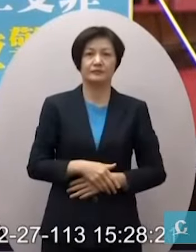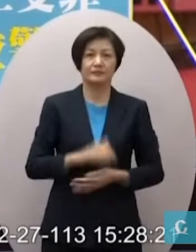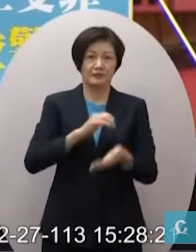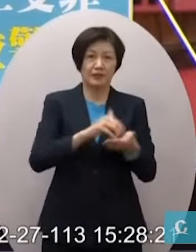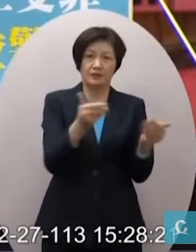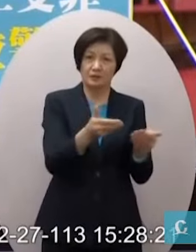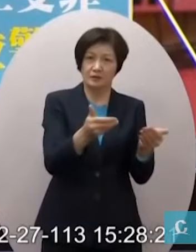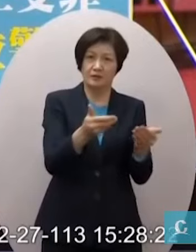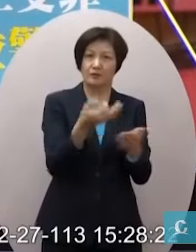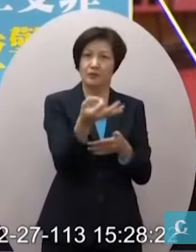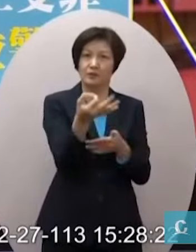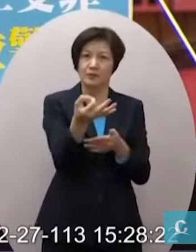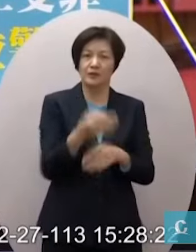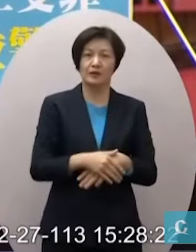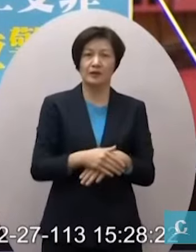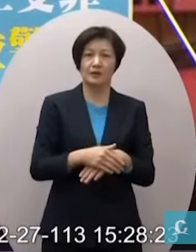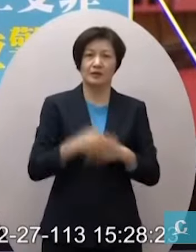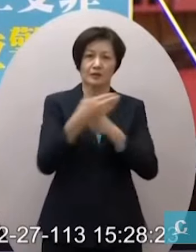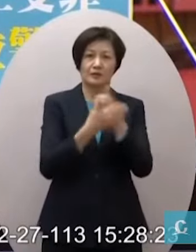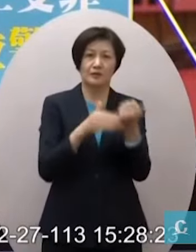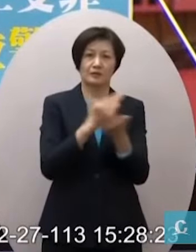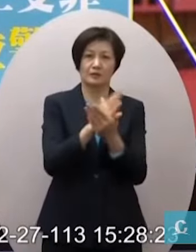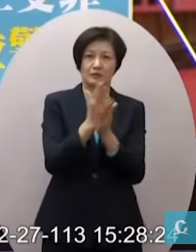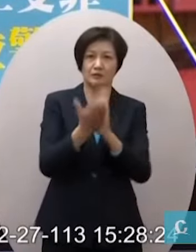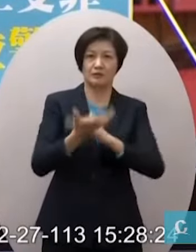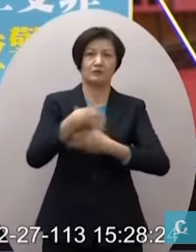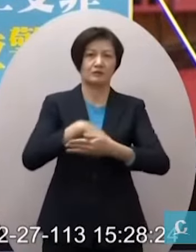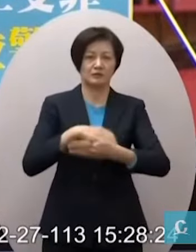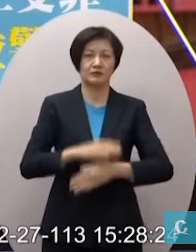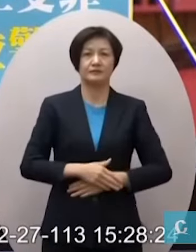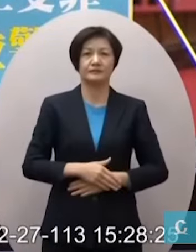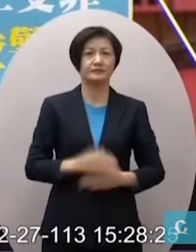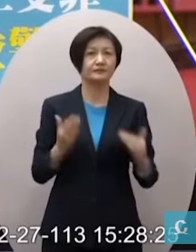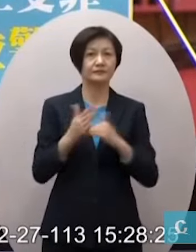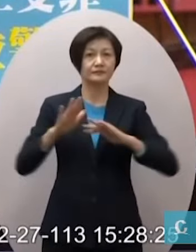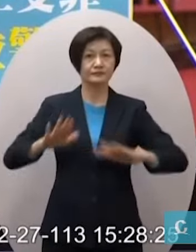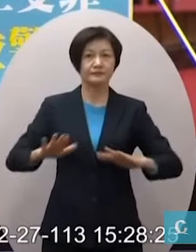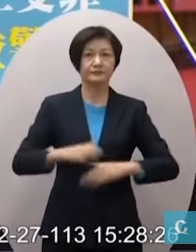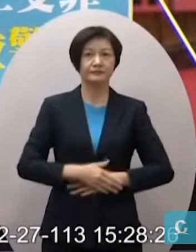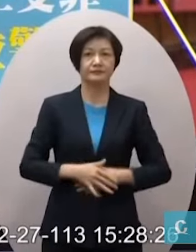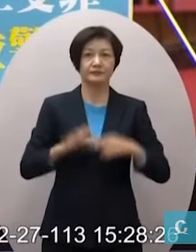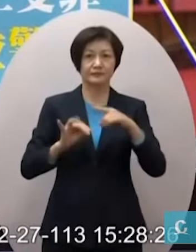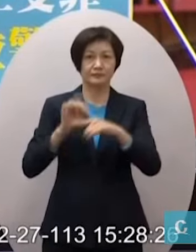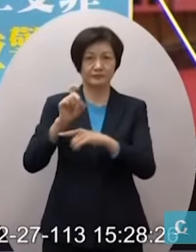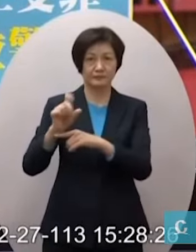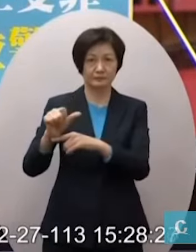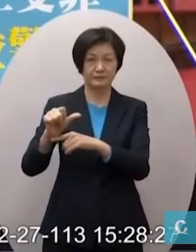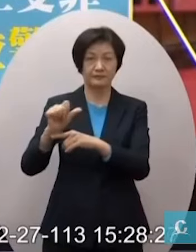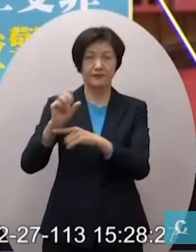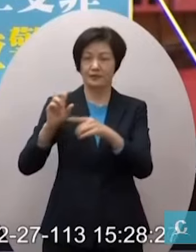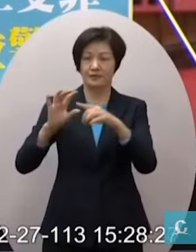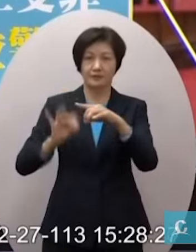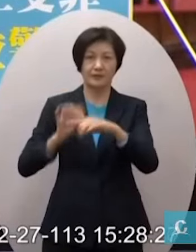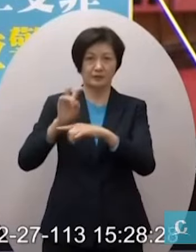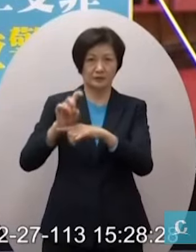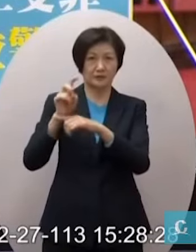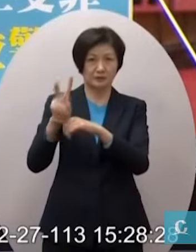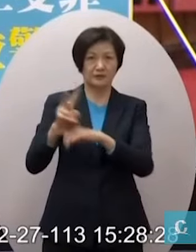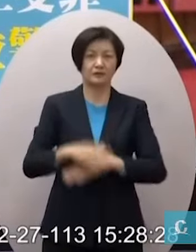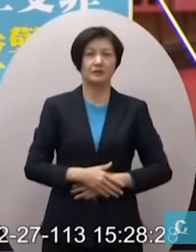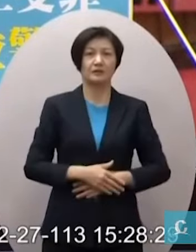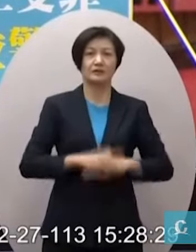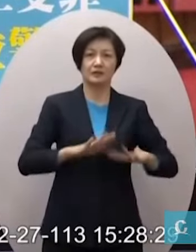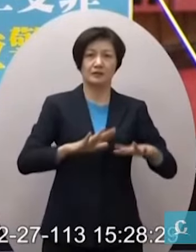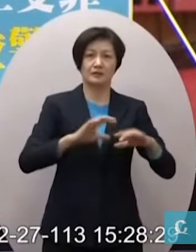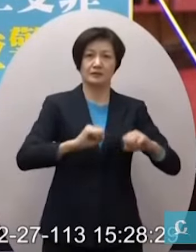疗给付各项保障通通有，但是现在是12%，加上健保的